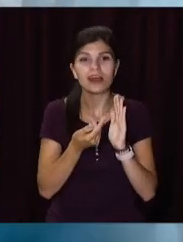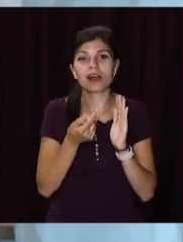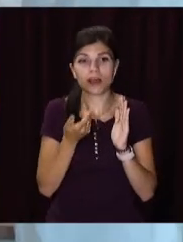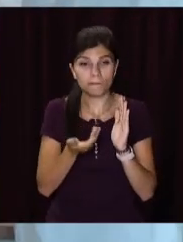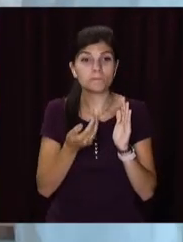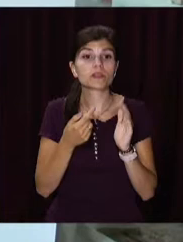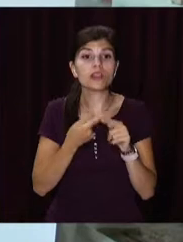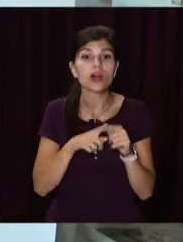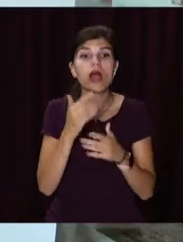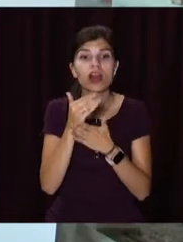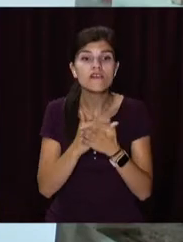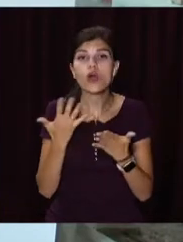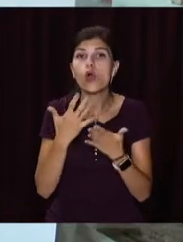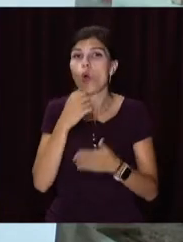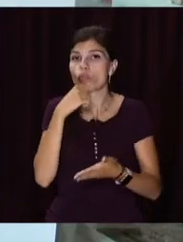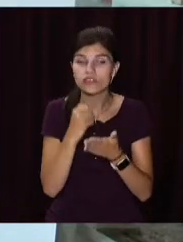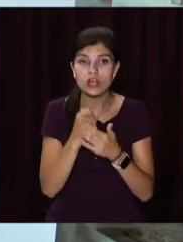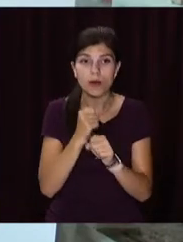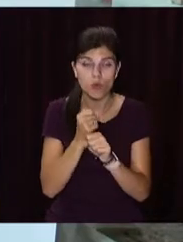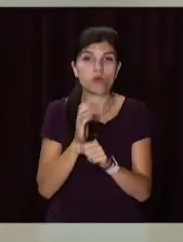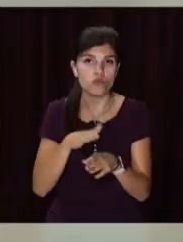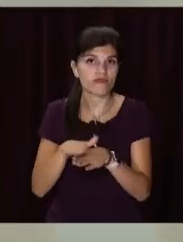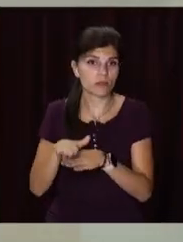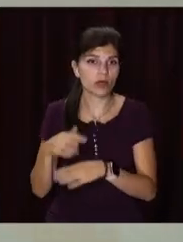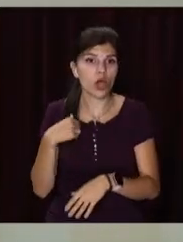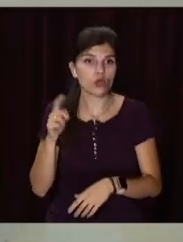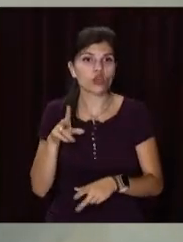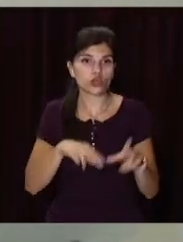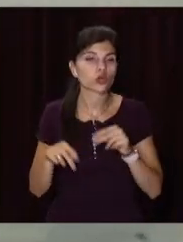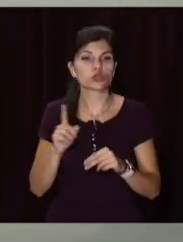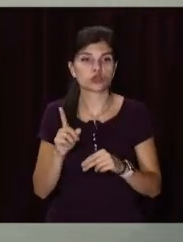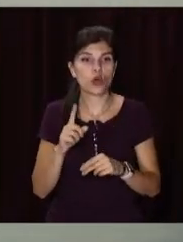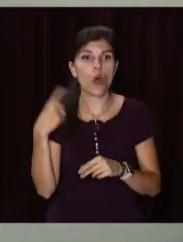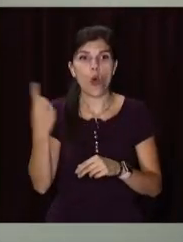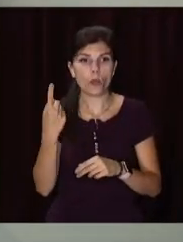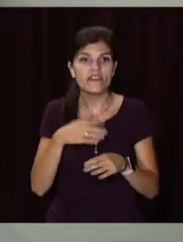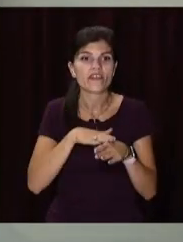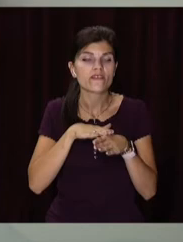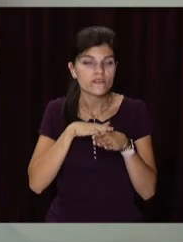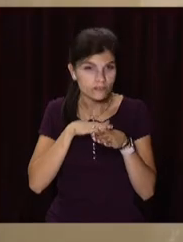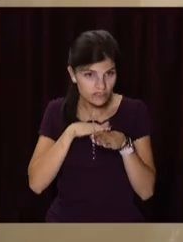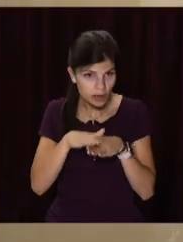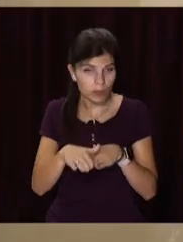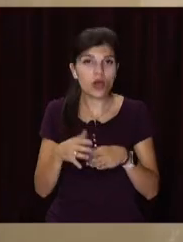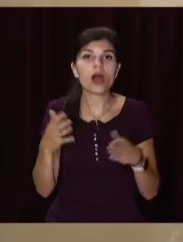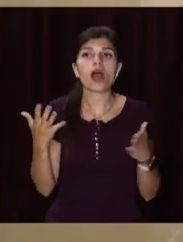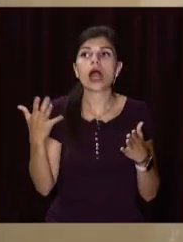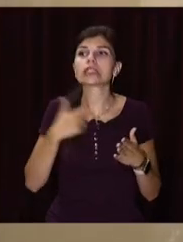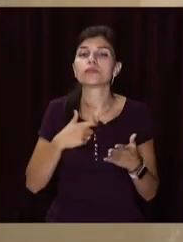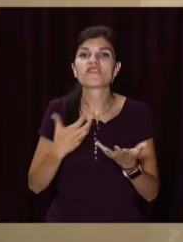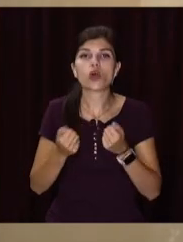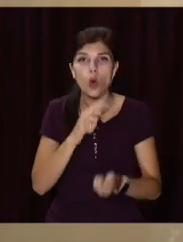тих графіків, які утверджені, роботи будуть виконані. Я також дуже сподіваюся, що область виконить взяті на себе обов'язки і